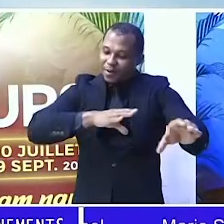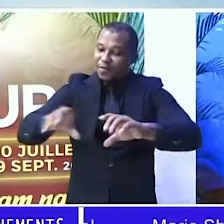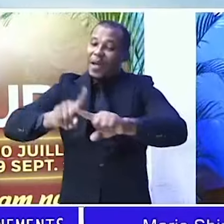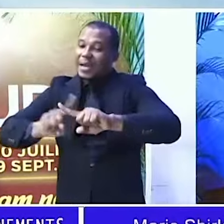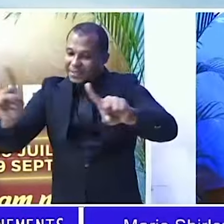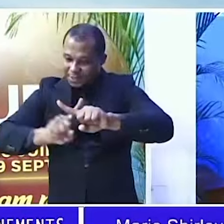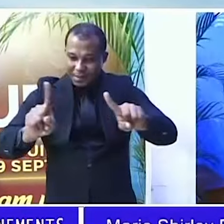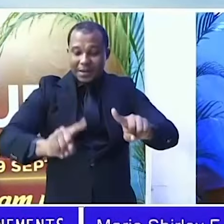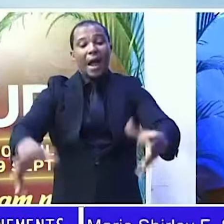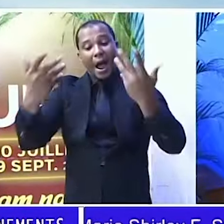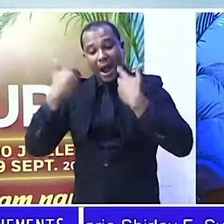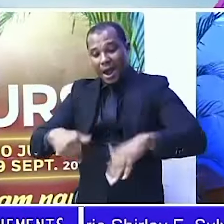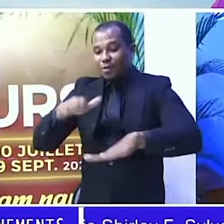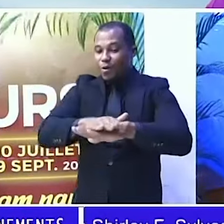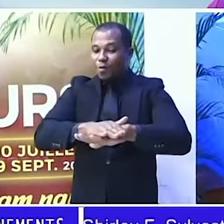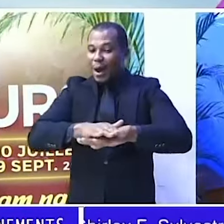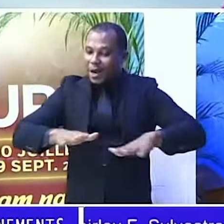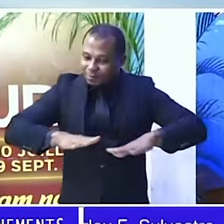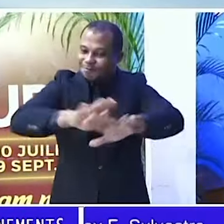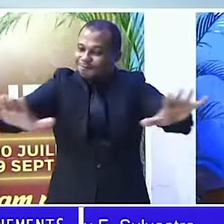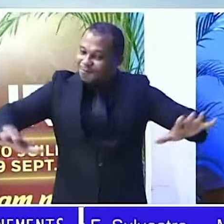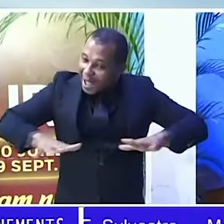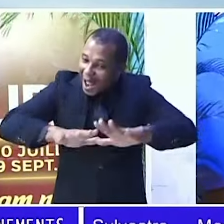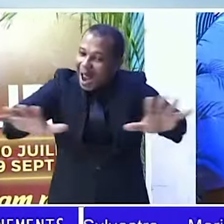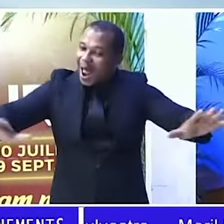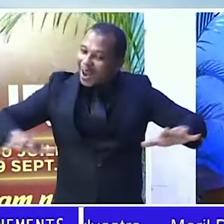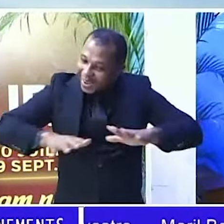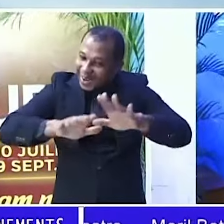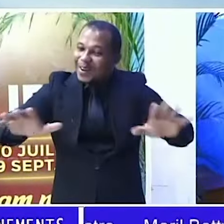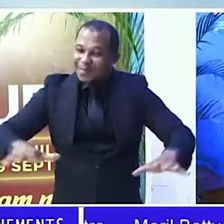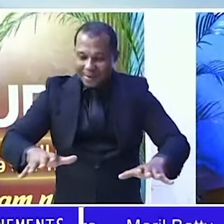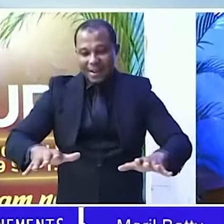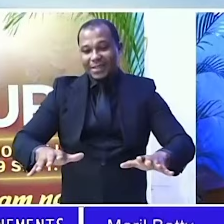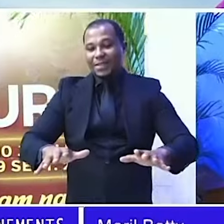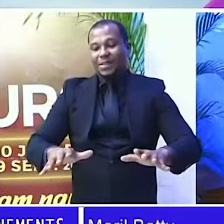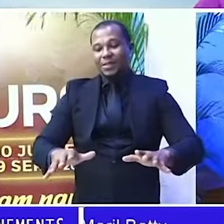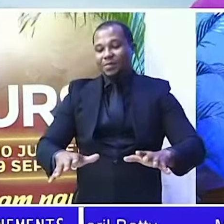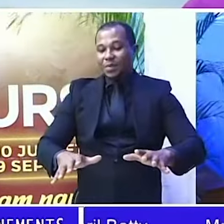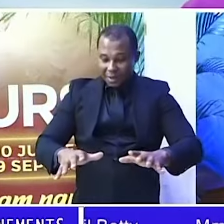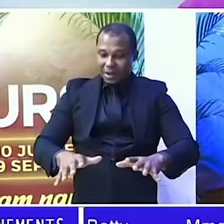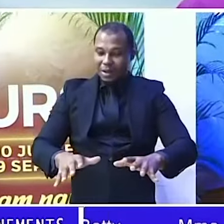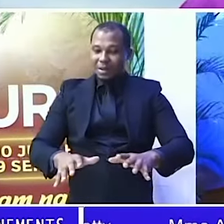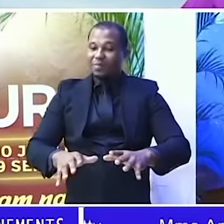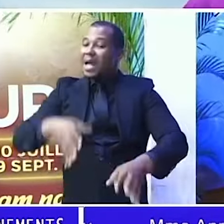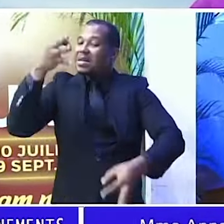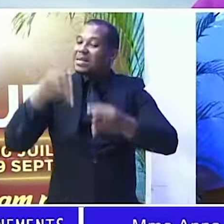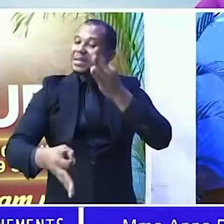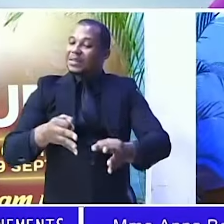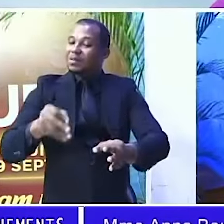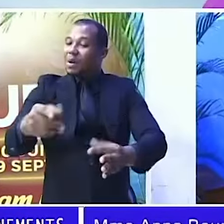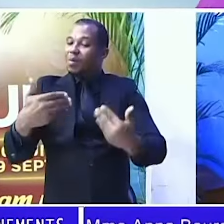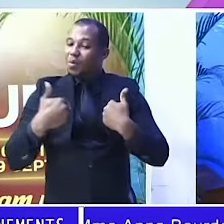plage. Faut distinguer rad ou mettre n'importe le bail blague exemple mon second jean qu'on y a grand jean qui